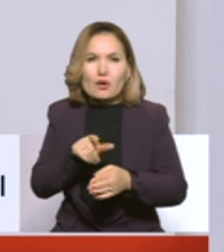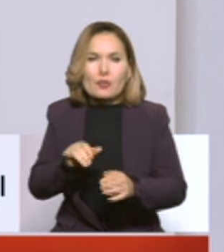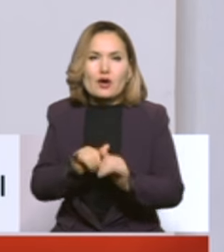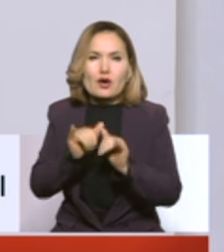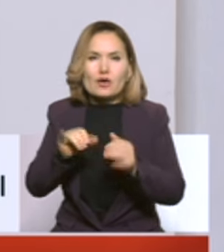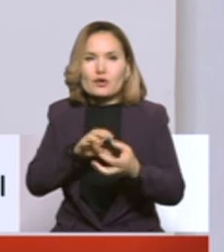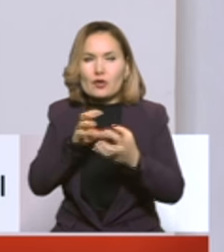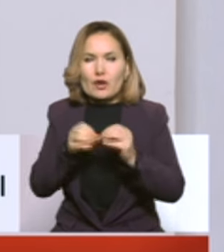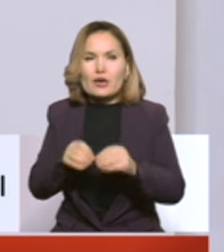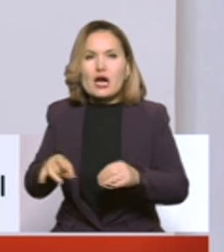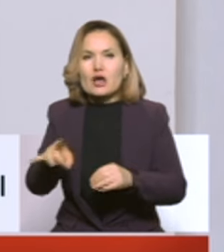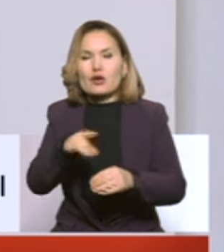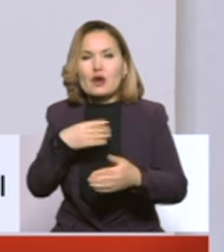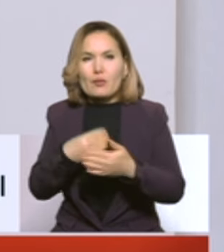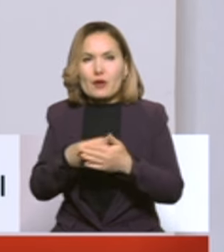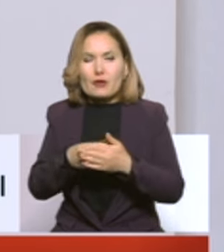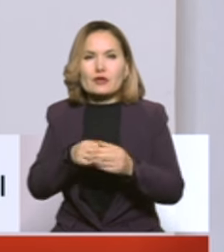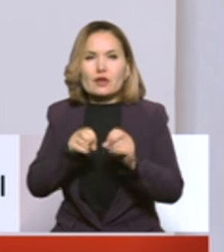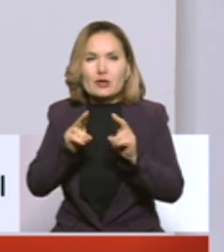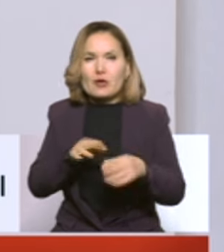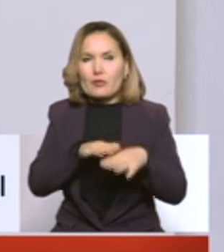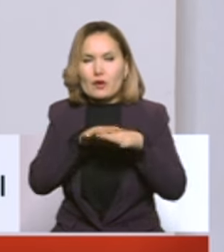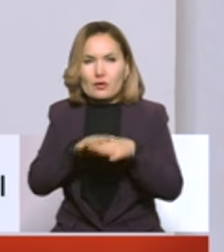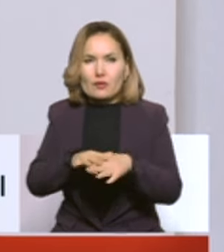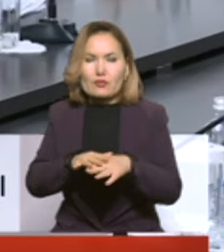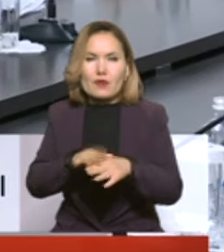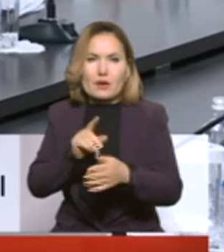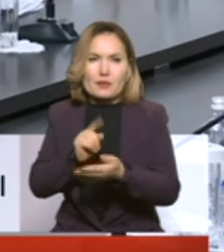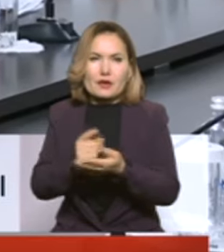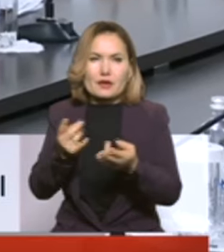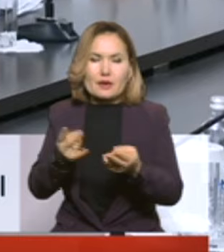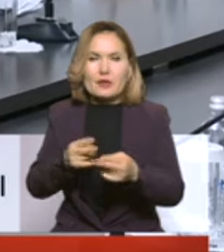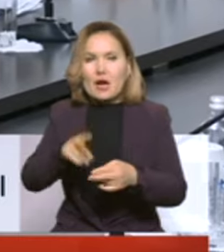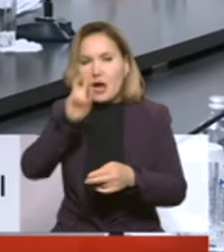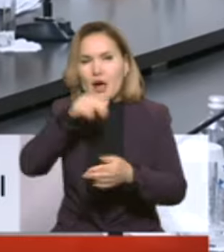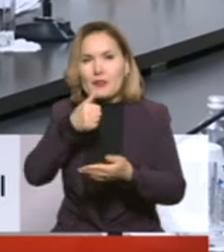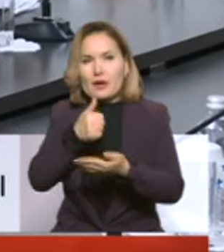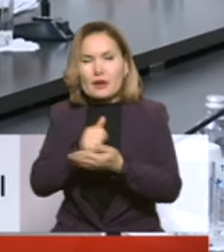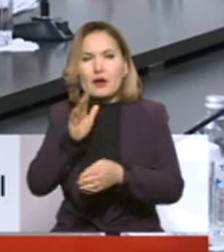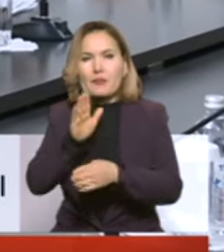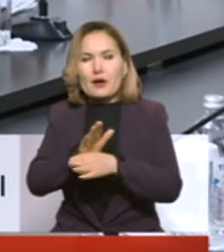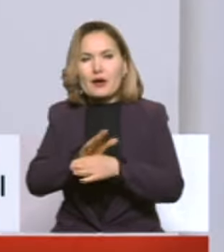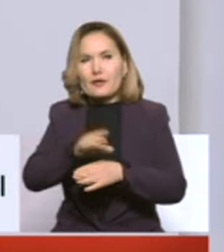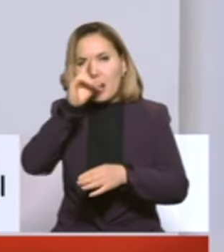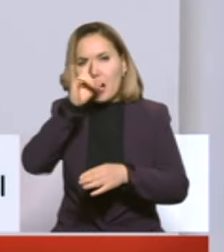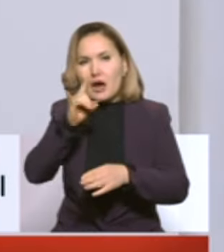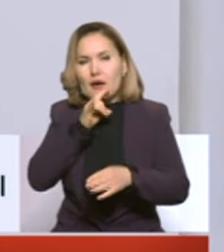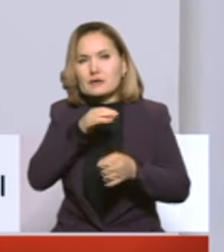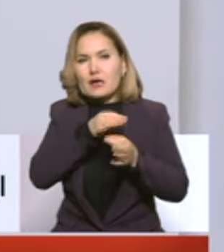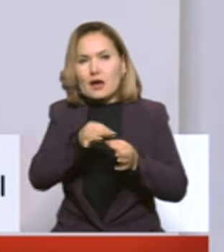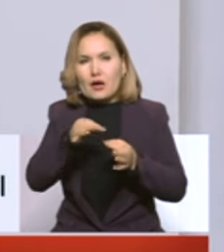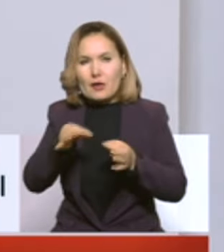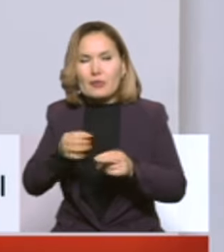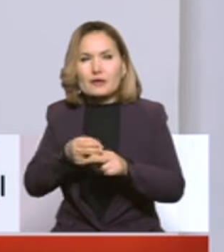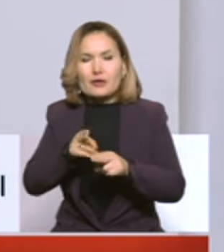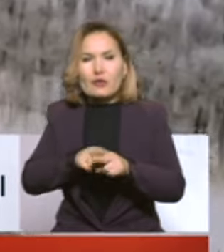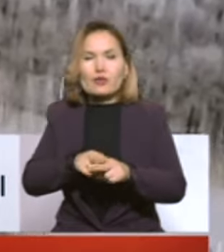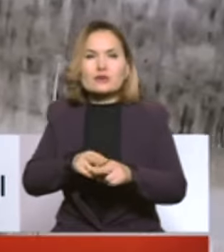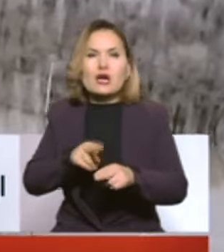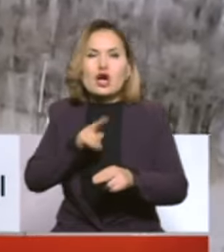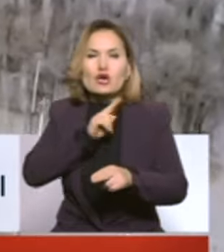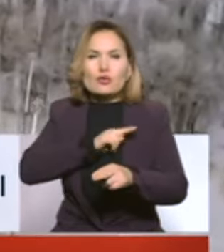Бұл міндет республикалық штабқа және үкіметке жүктеледі. Мемлекет басшысының айтуынша, елде бұрын-соңды мұндай тасқын болмаған.